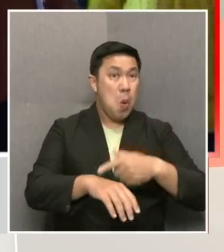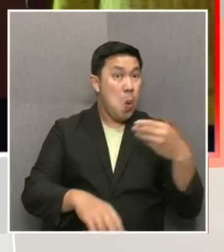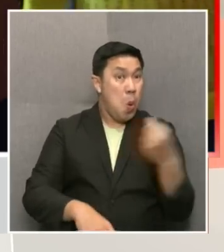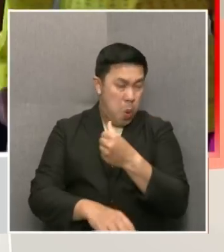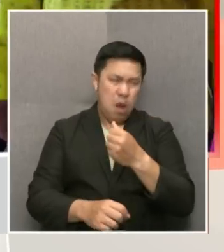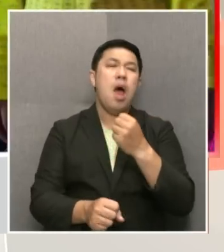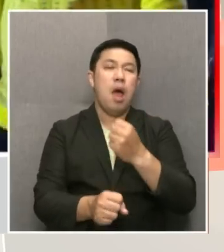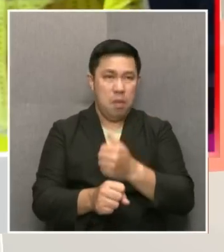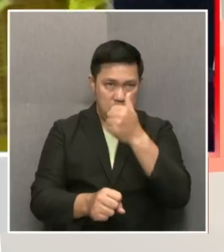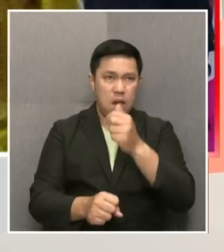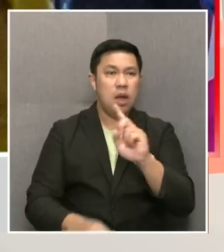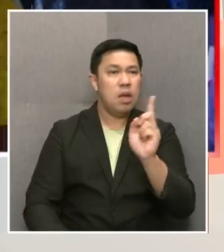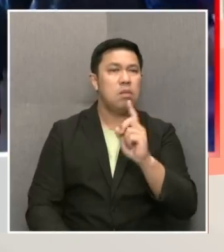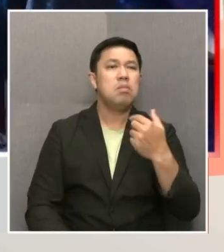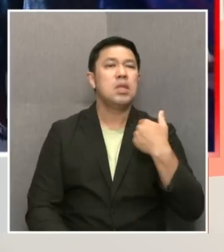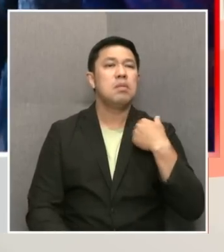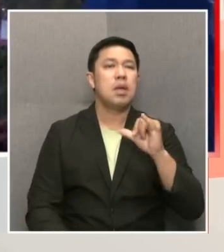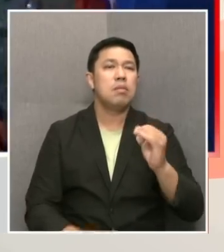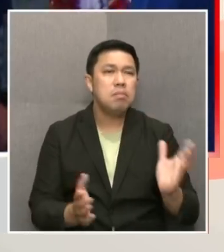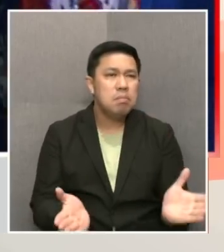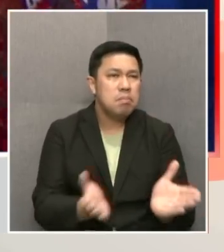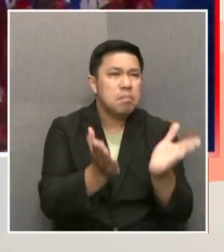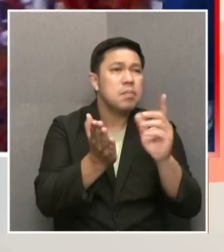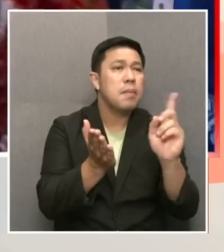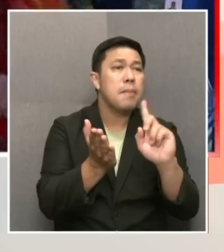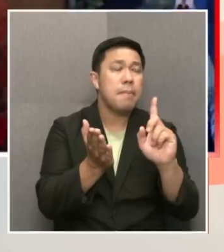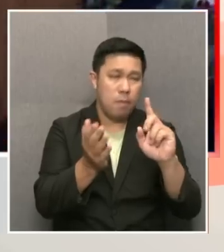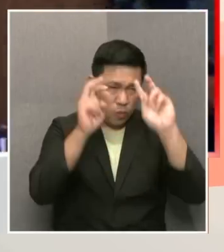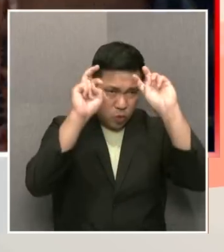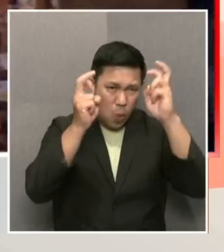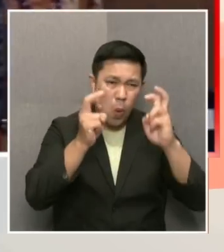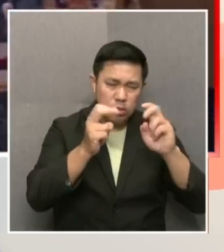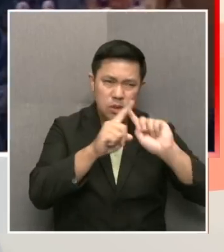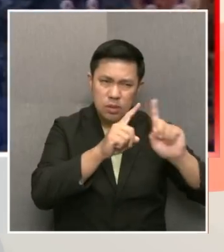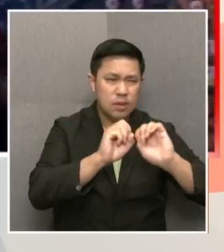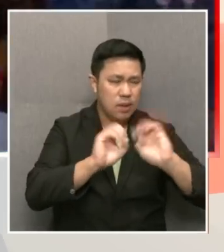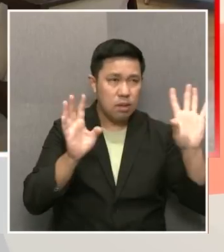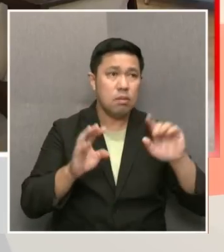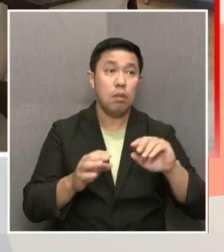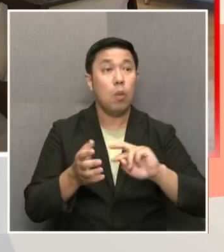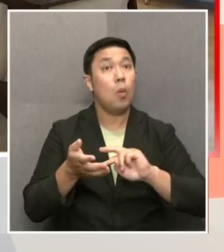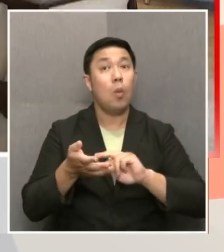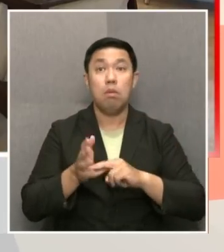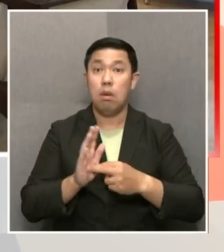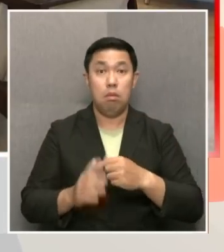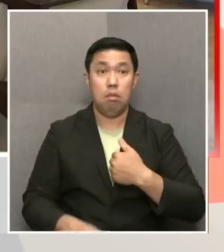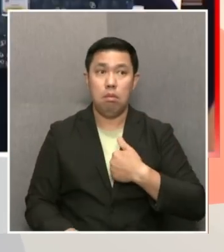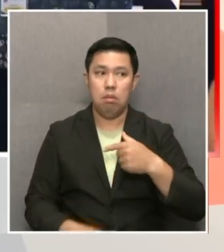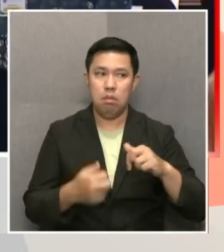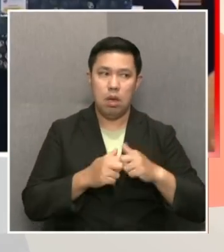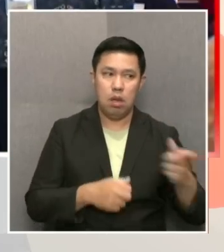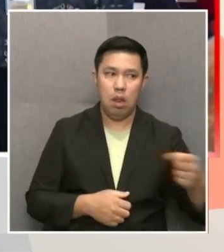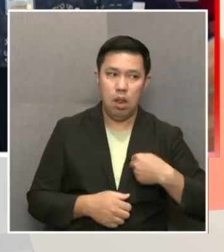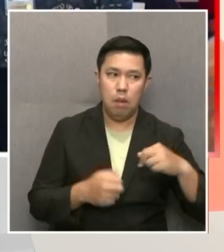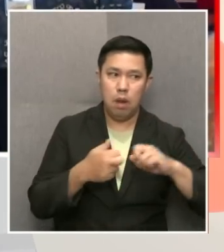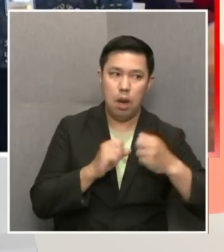ำได้ครับก็โดยอาจจะต้องผลักดันหลายประเด็นให้เปิดเผยขึ้นนะครับแต่ก็ไม่ได้หมายความว่าจะไปขัดแย้งกับประเทศสมาชิ